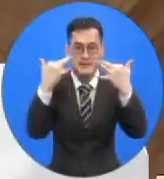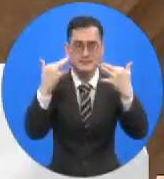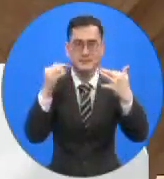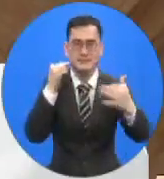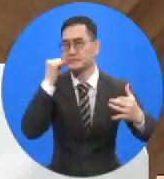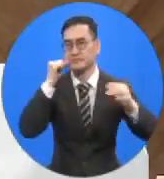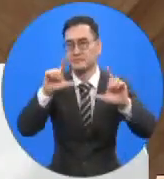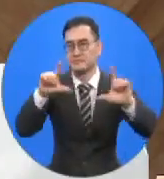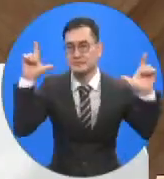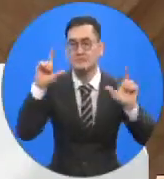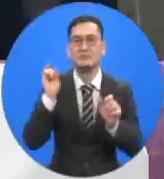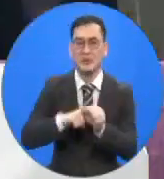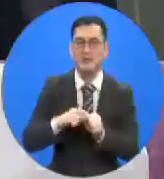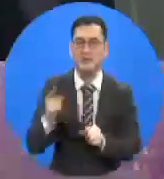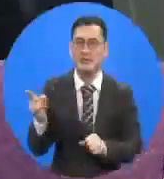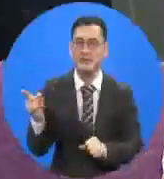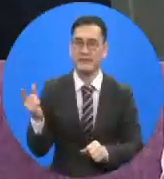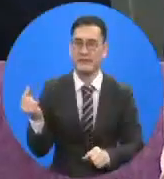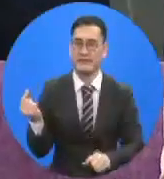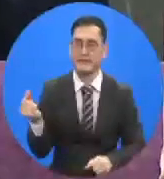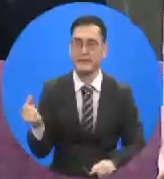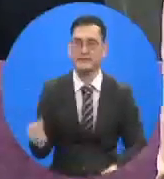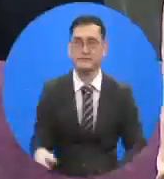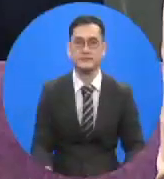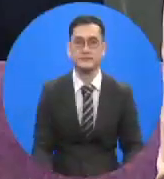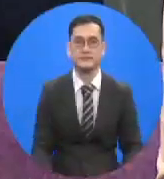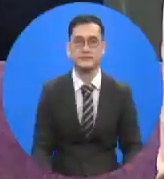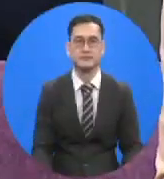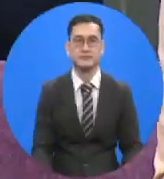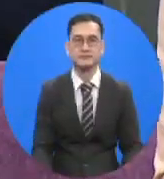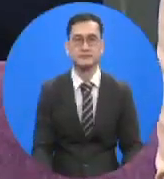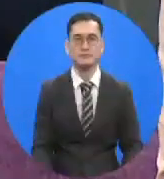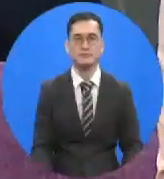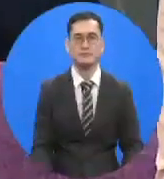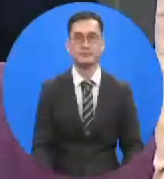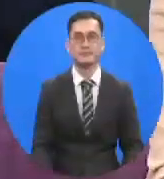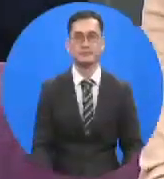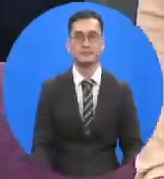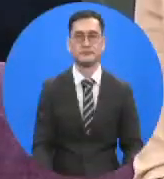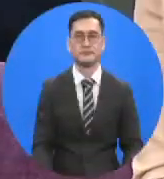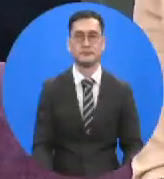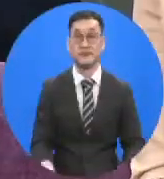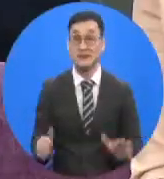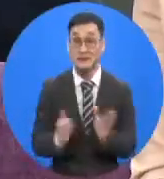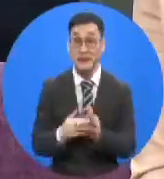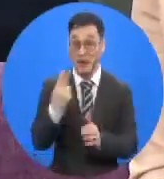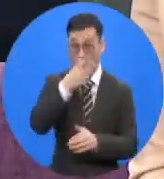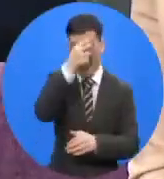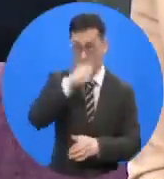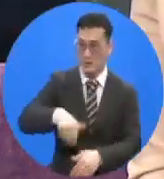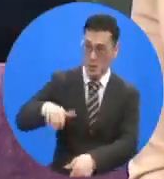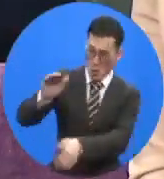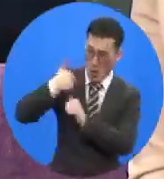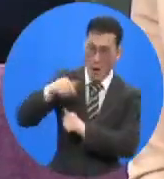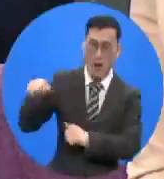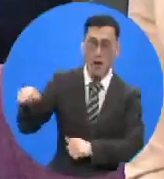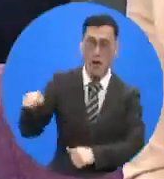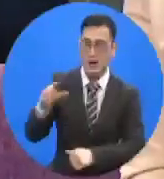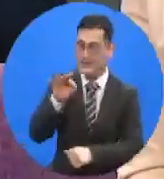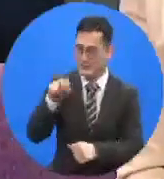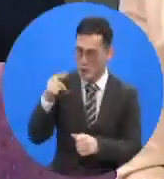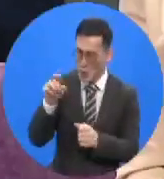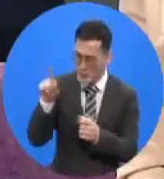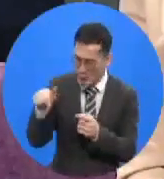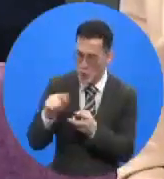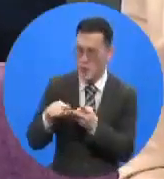예, 여러 가지 의혹이 나오고 있는 상황인데 최창호 박사님 궁금한 게 지금까지는 출석 안 했단 말이에요. 임종석 장도 그렇고 어제 나왔던